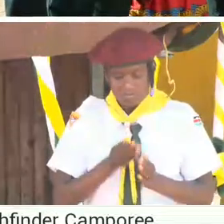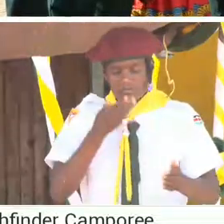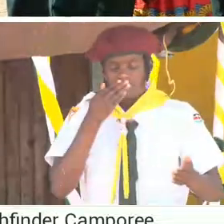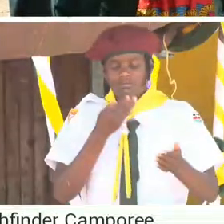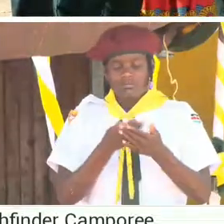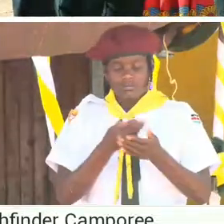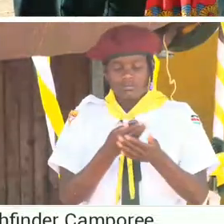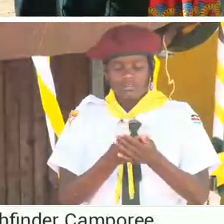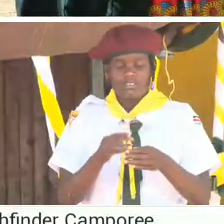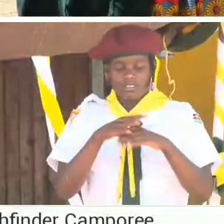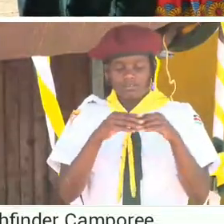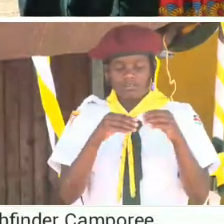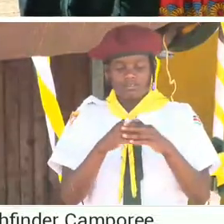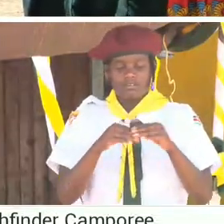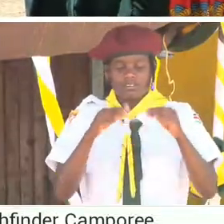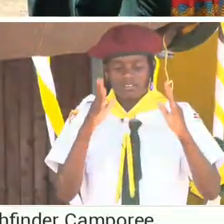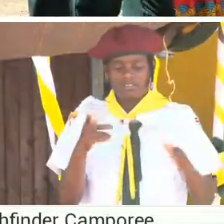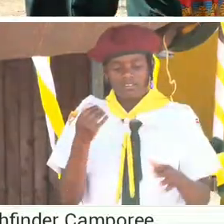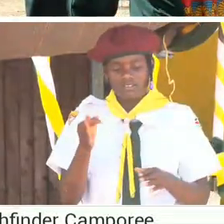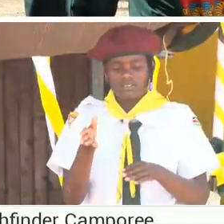Asante mwombaji wa mbingu na inchi.